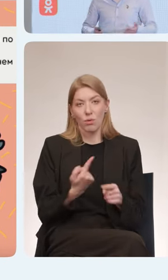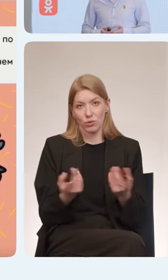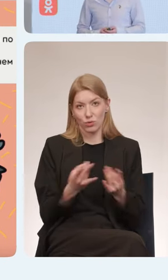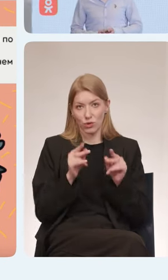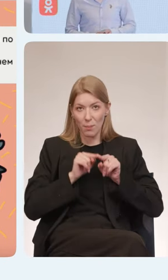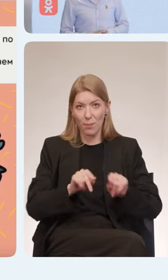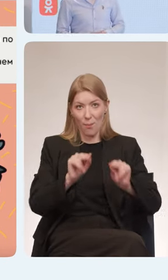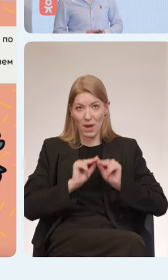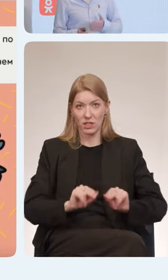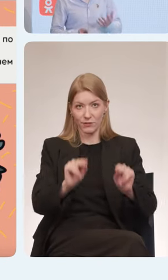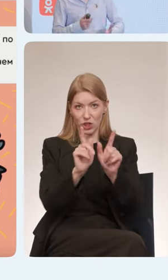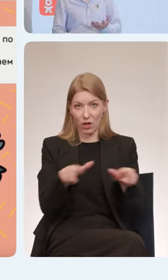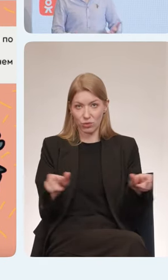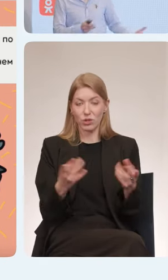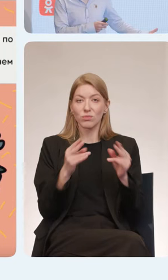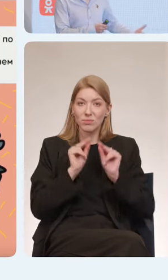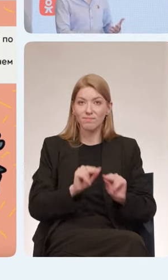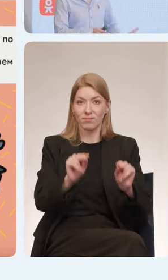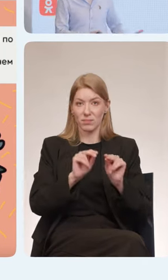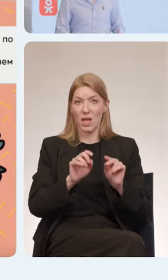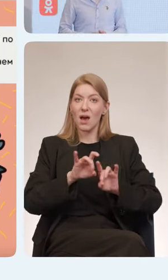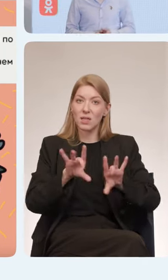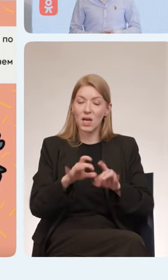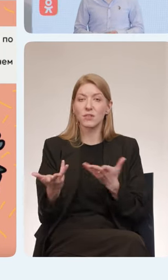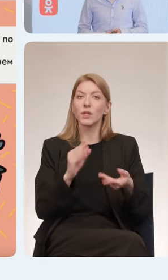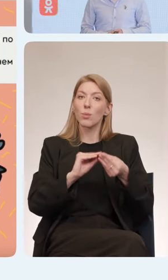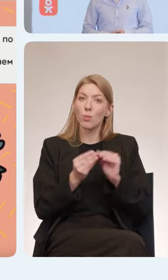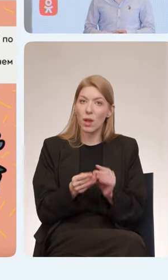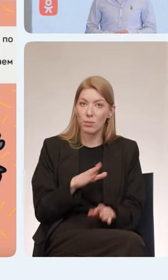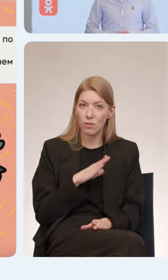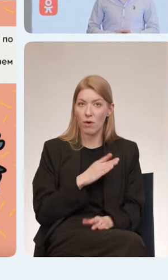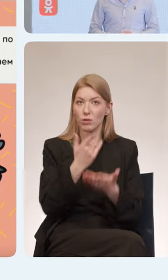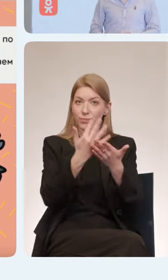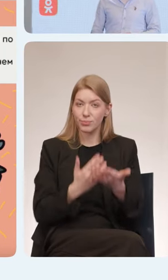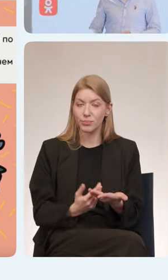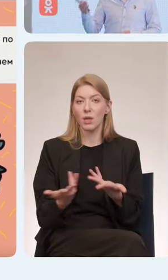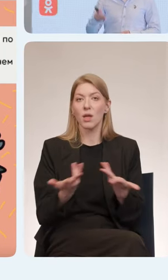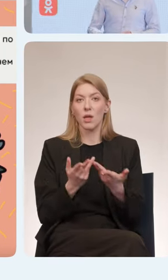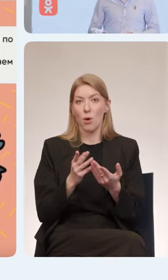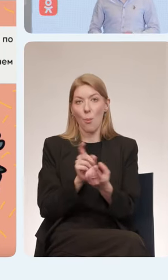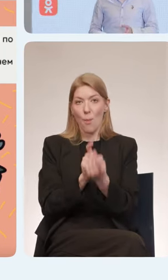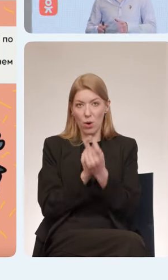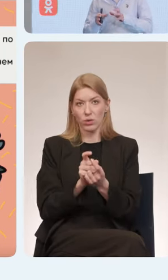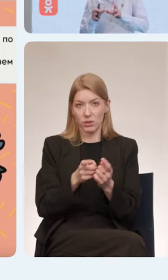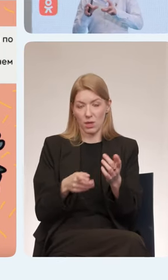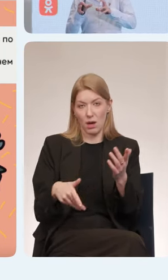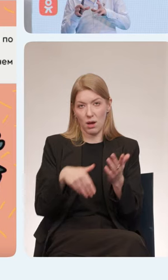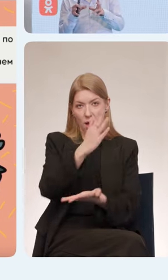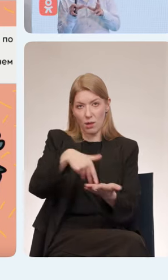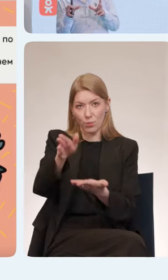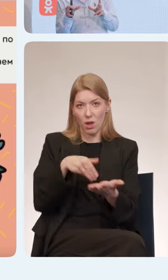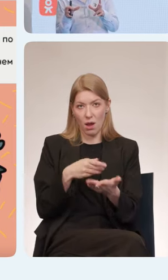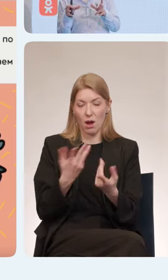и рассказывать о том, какие могут быть проблемы и, может быть, где-то бороться со стереотипами. И в этом смысле,